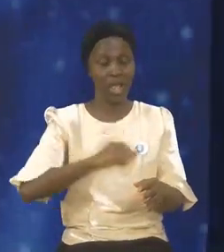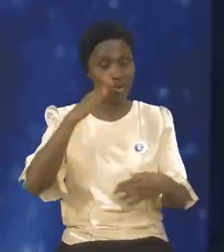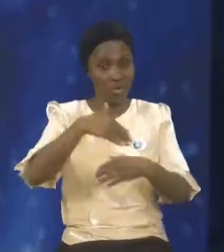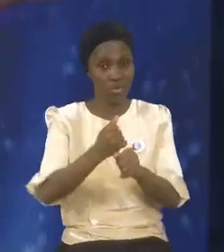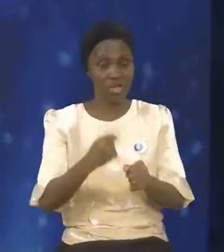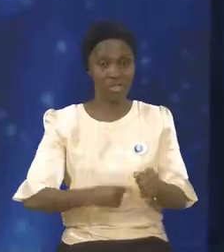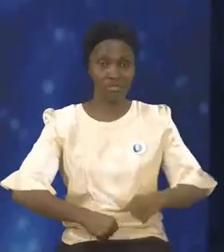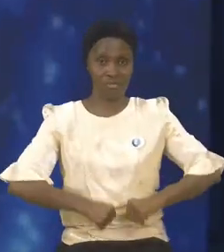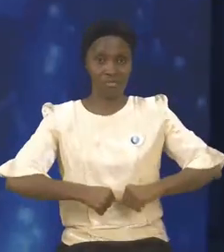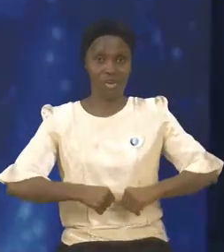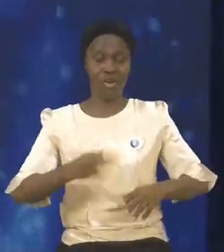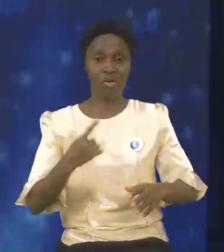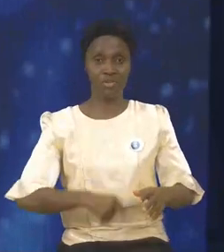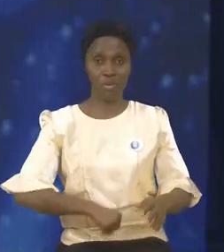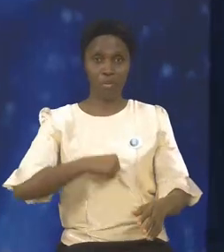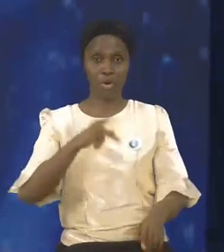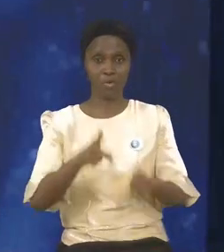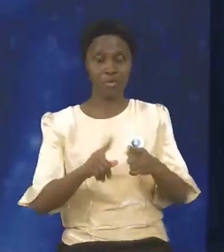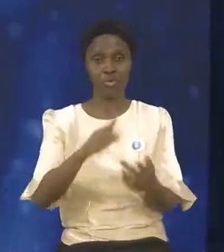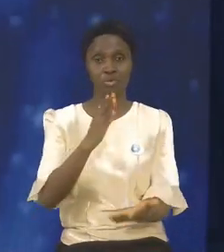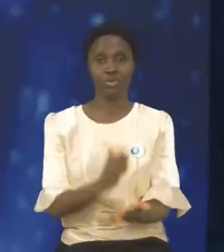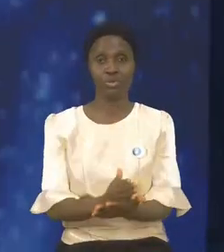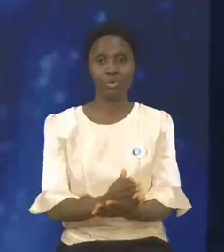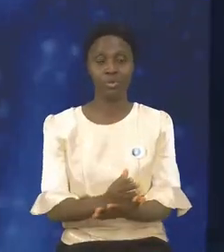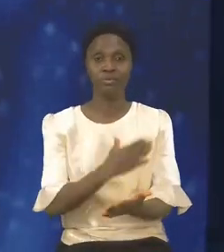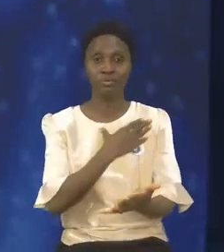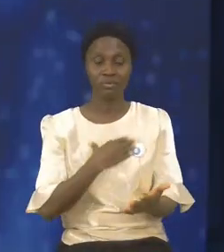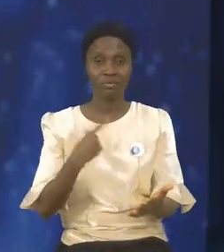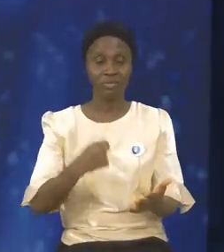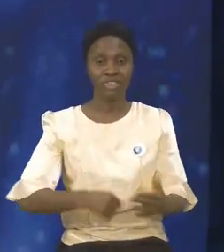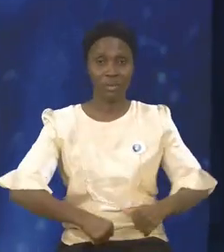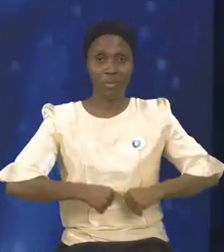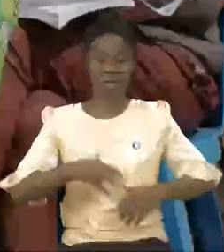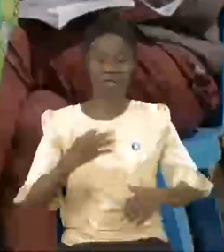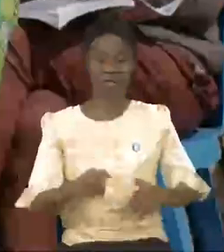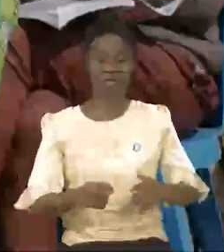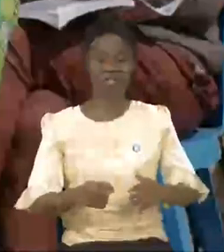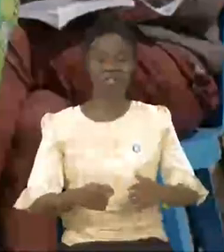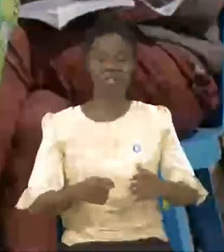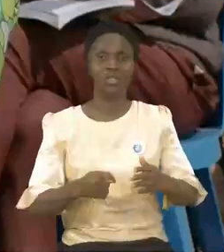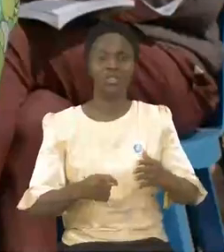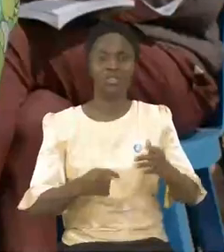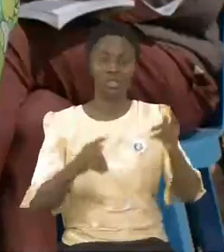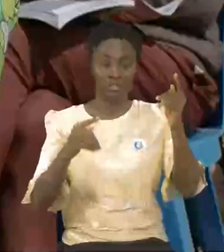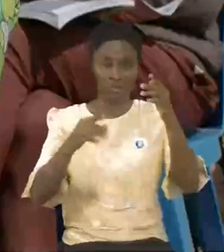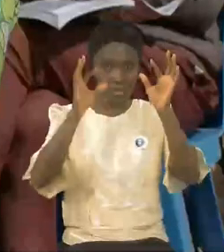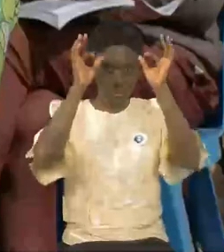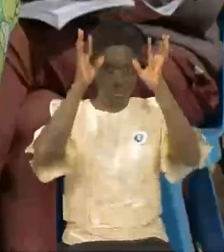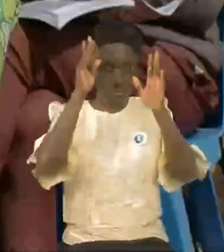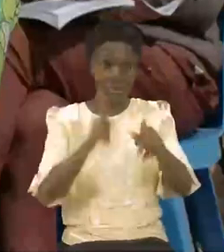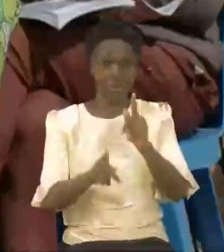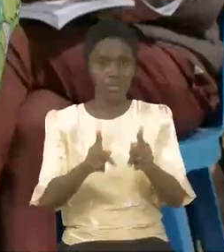et j'abattrai l'arrogance des tyrans. verset 13. 13